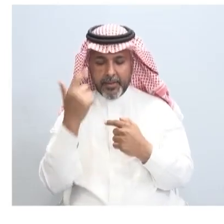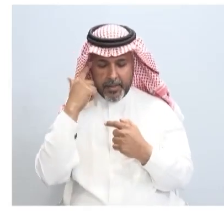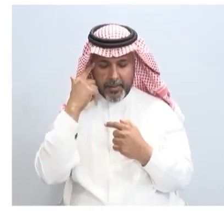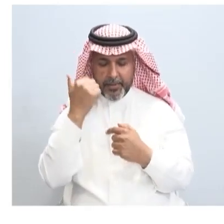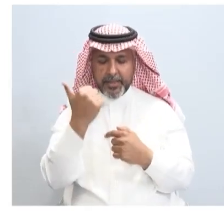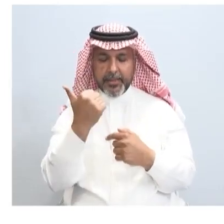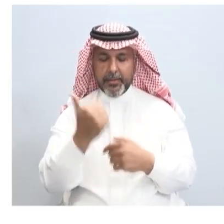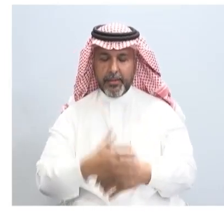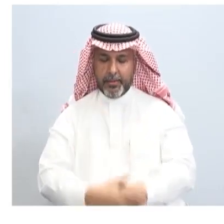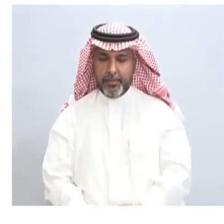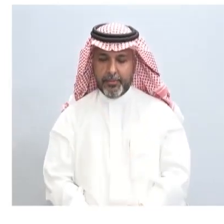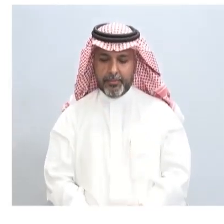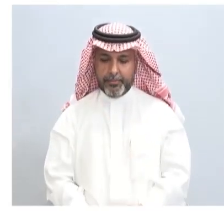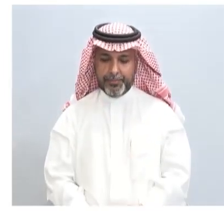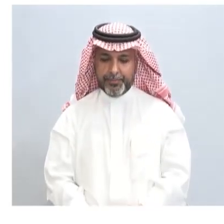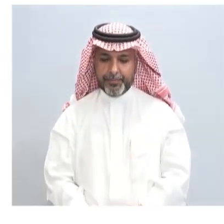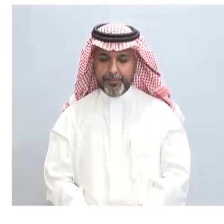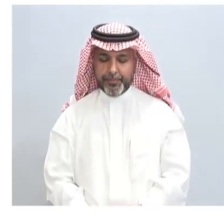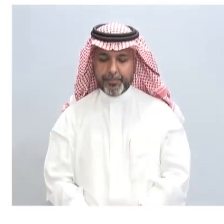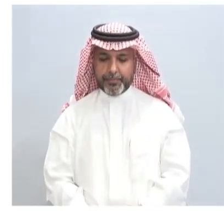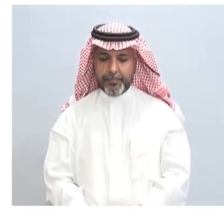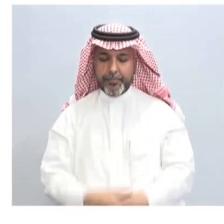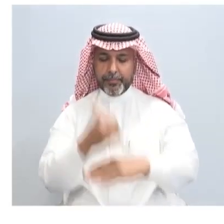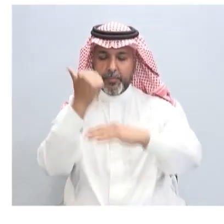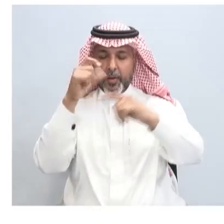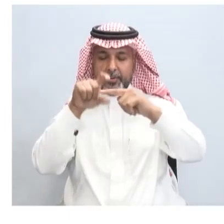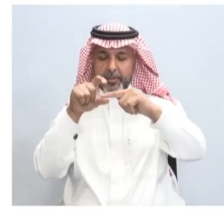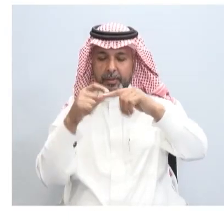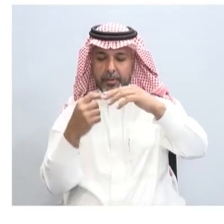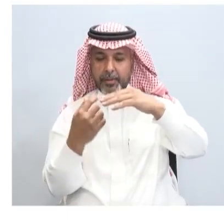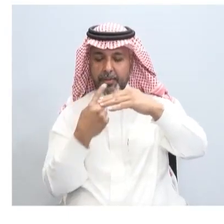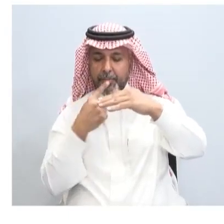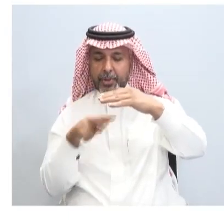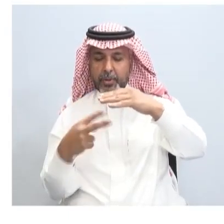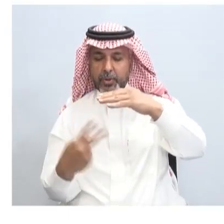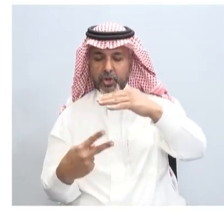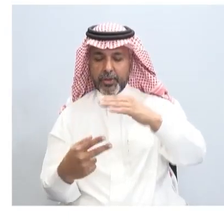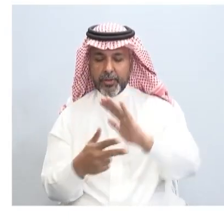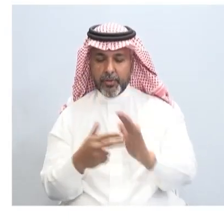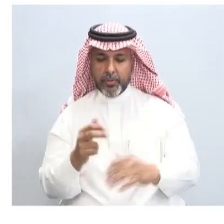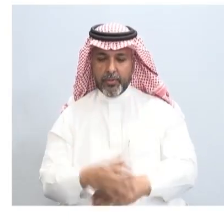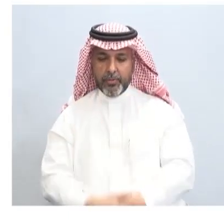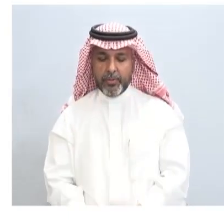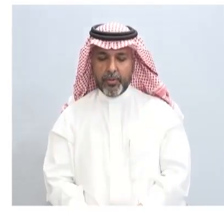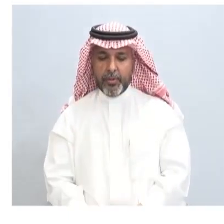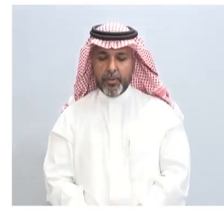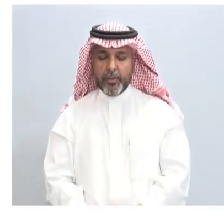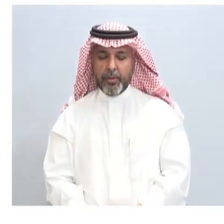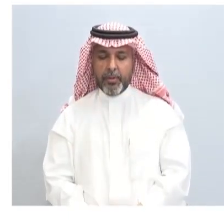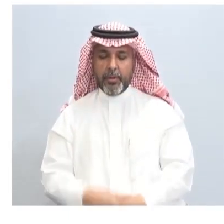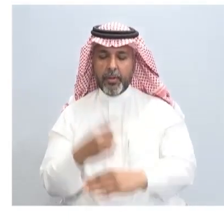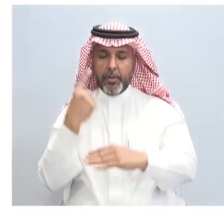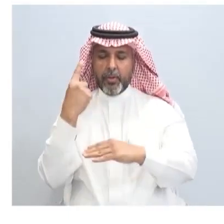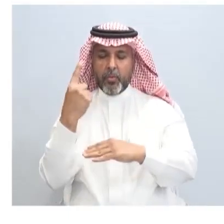الاحتمال حيكون عباره عن سته من اصل 120 بعد التبسيط بتق